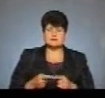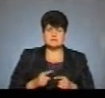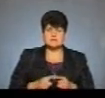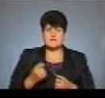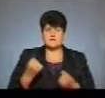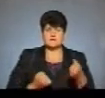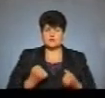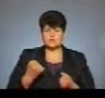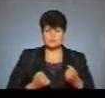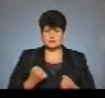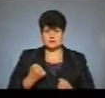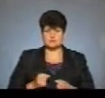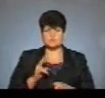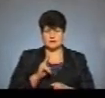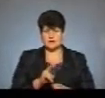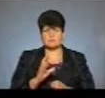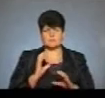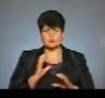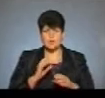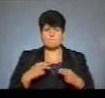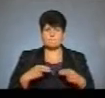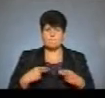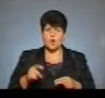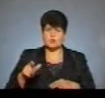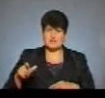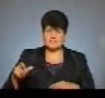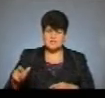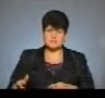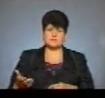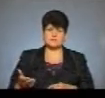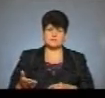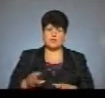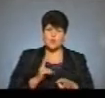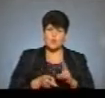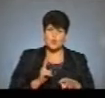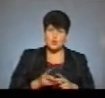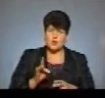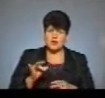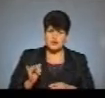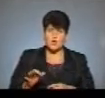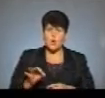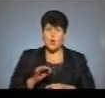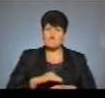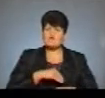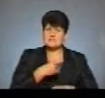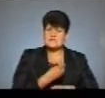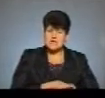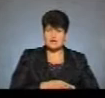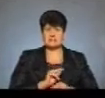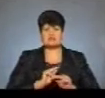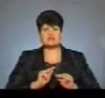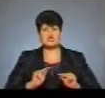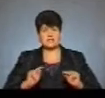водії автотранспортних засобів, продавці продовольчих товарів, кухарі, офіціанти, вчителі